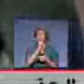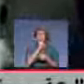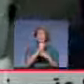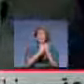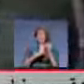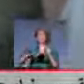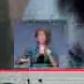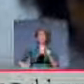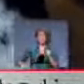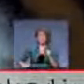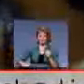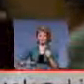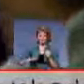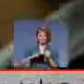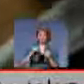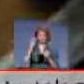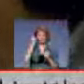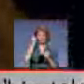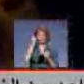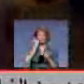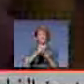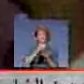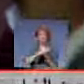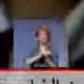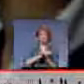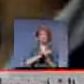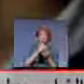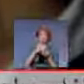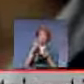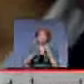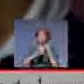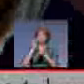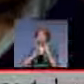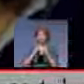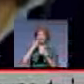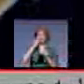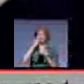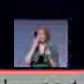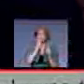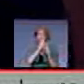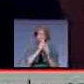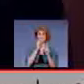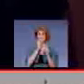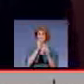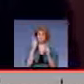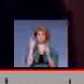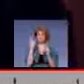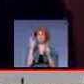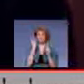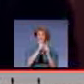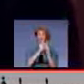يعني انا حضرتك اخر حريقه قبل الحريقه قبل اخر حريقة يعني ثالث حريقه حصلت كان عندنا حاله